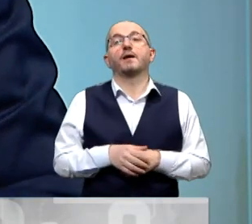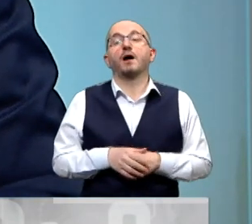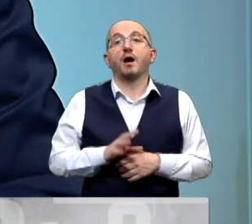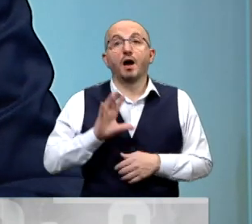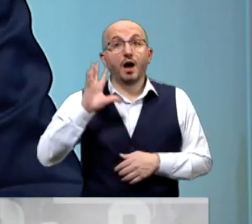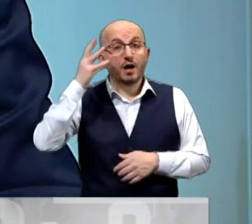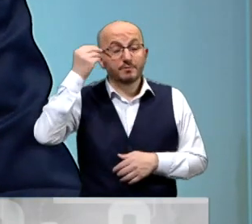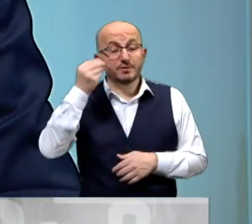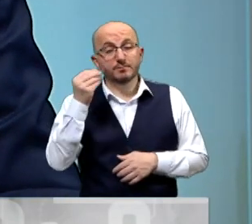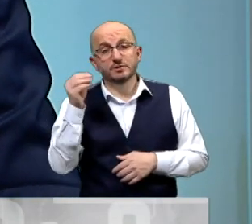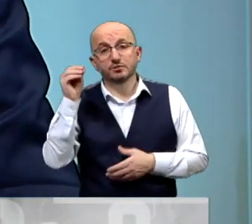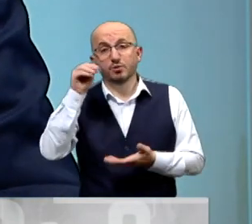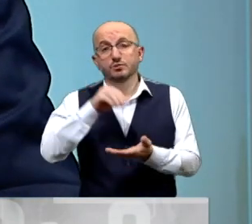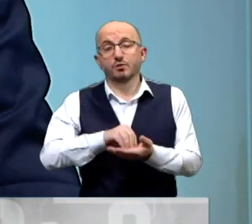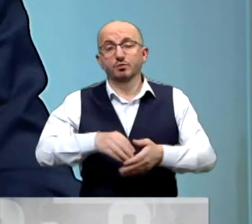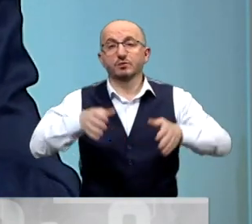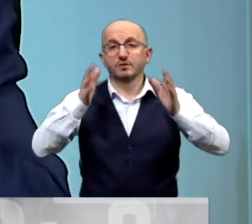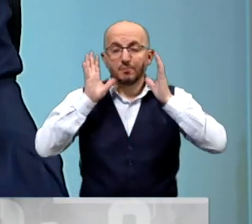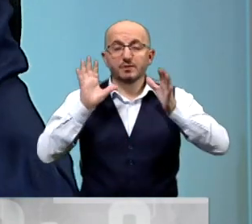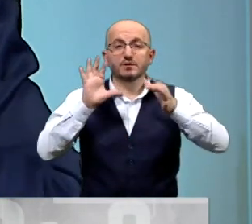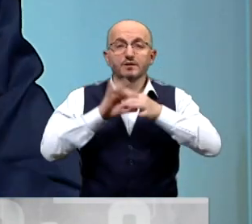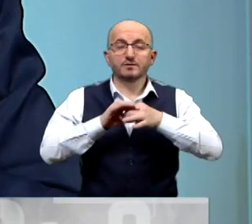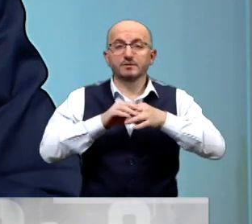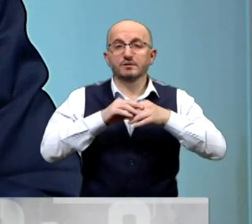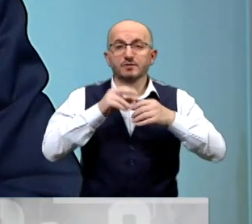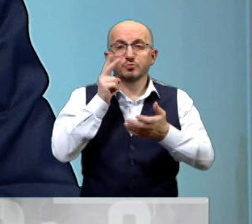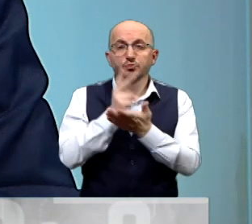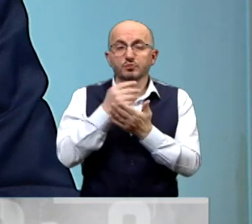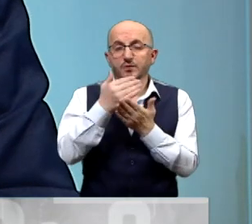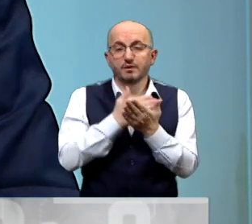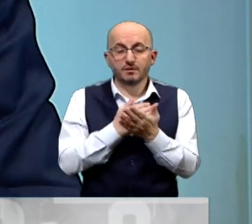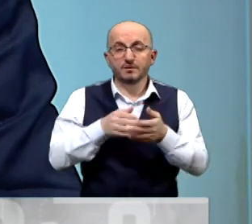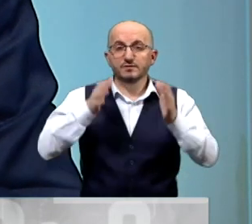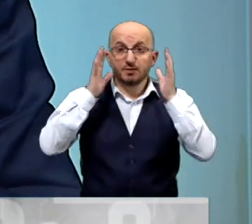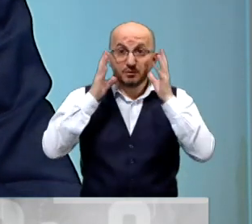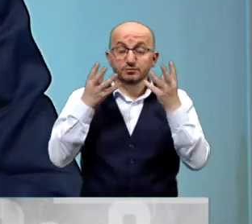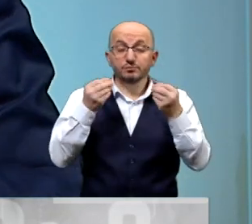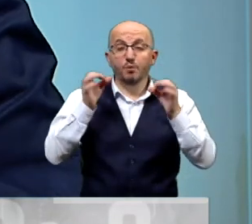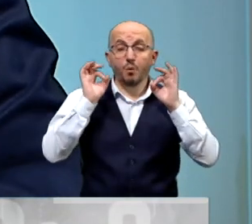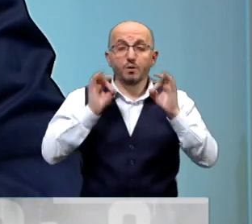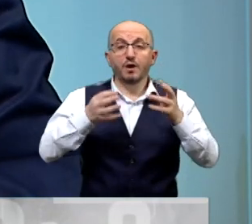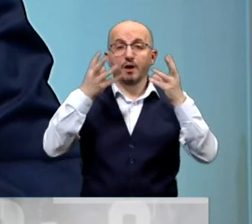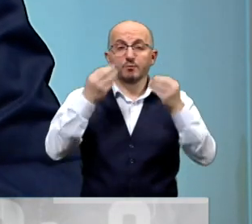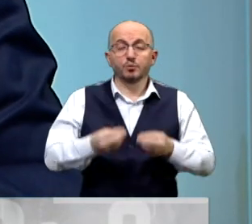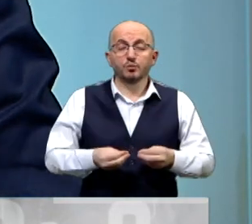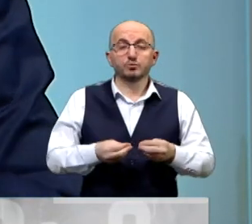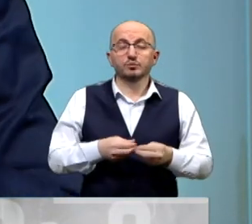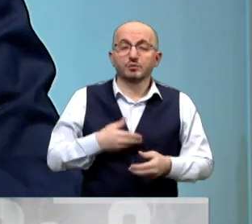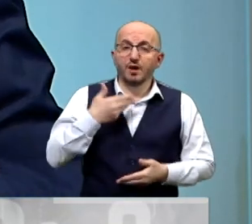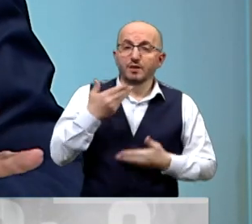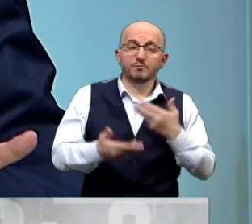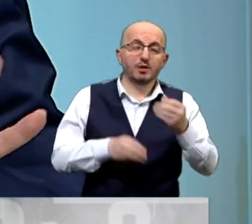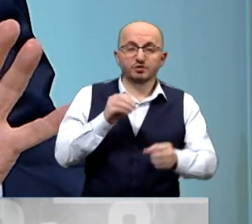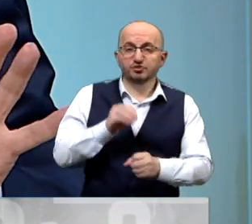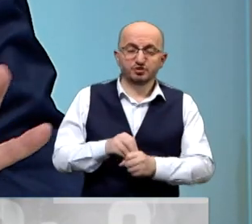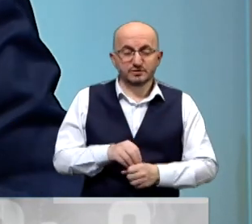fukahaımızın ortaya koyduğu namazla ilgili bu fıkı hükümler namazın ne kadar önemli bir ibadet olduğunu